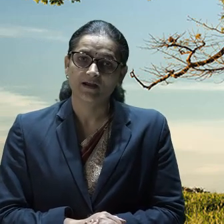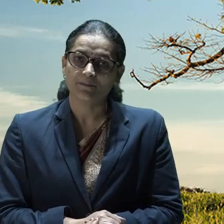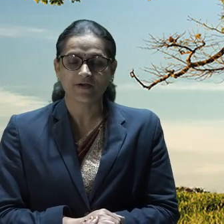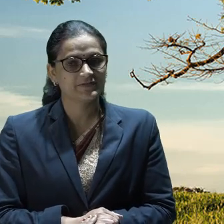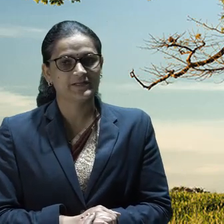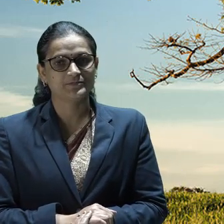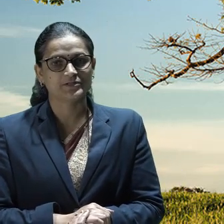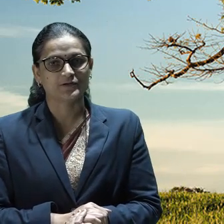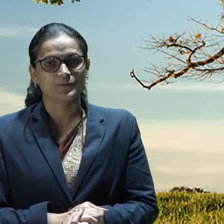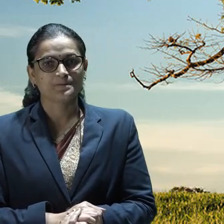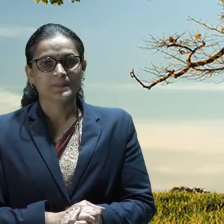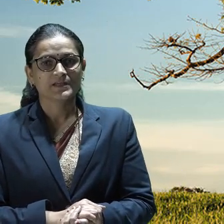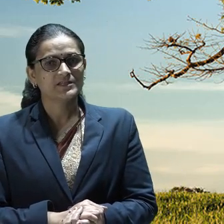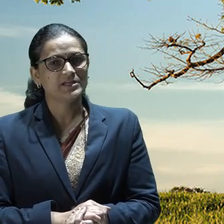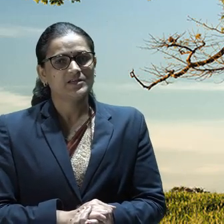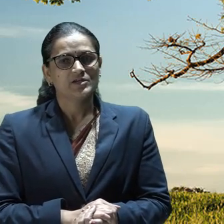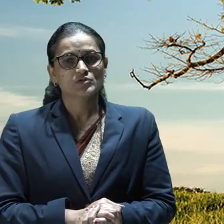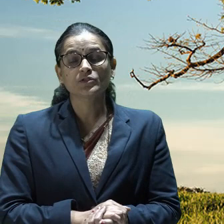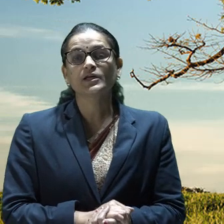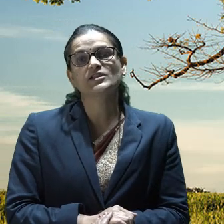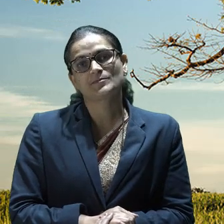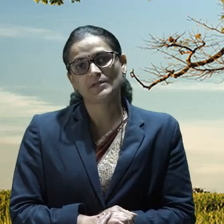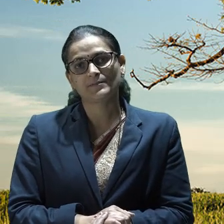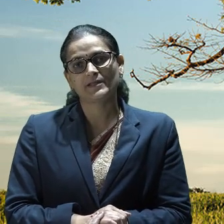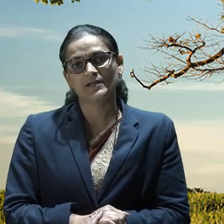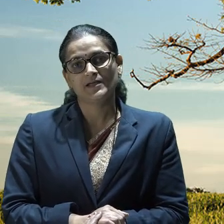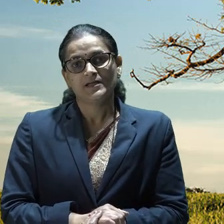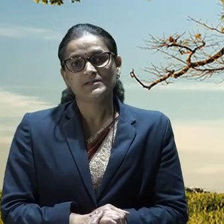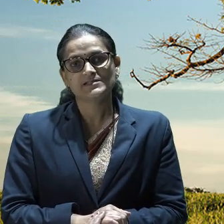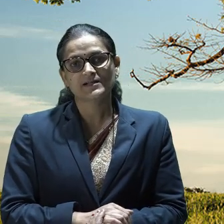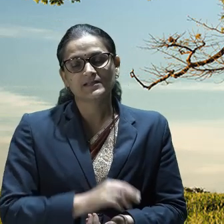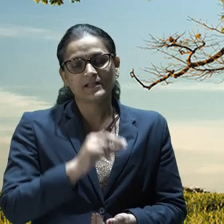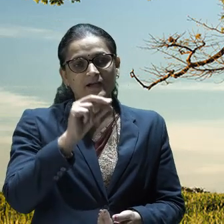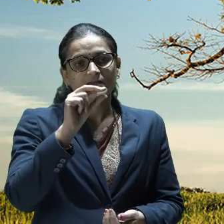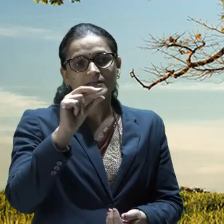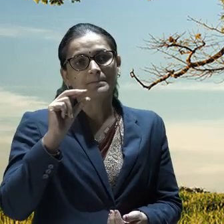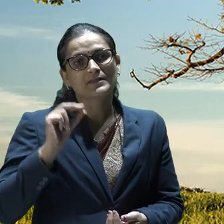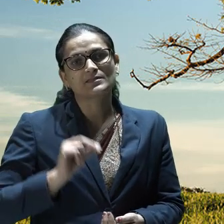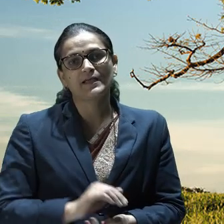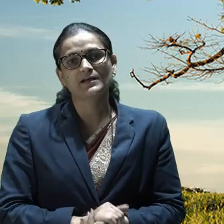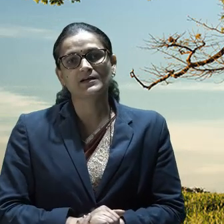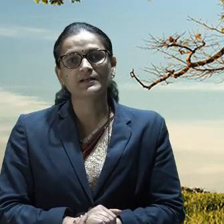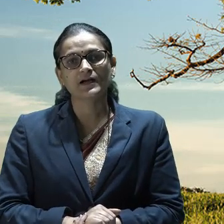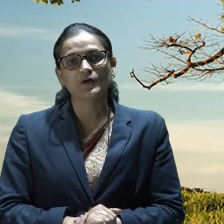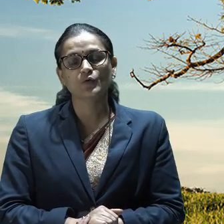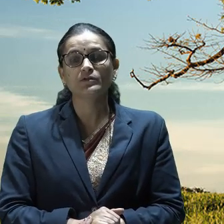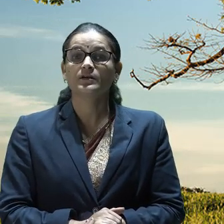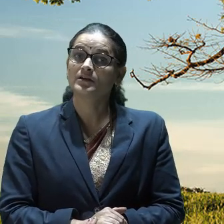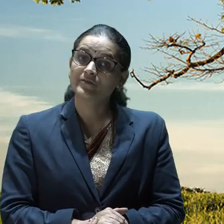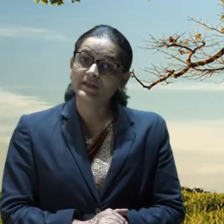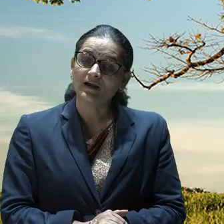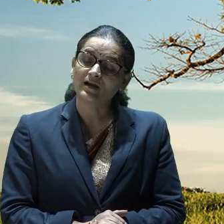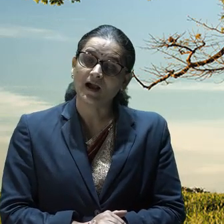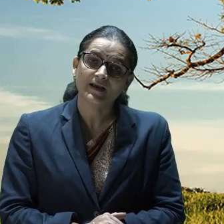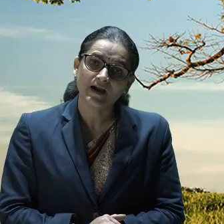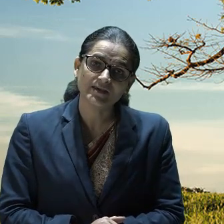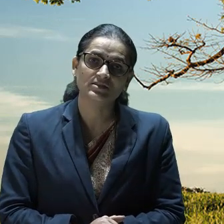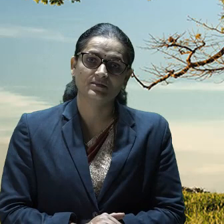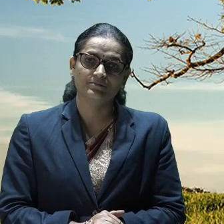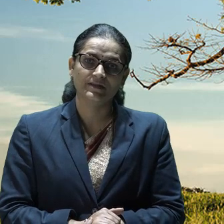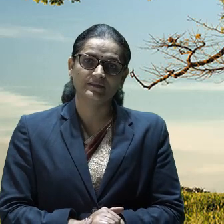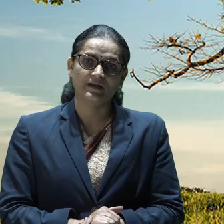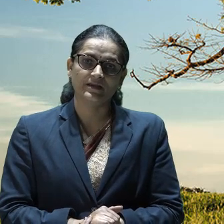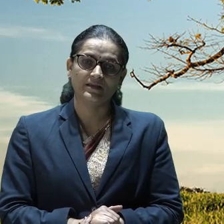जगणे मजला शिकवून गेले। पहा विद्यार्थी मित्रांनो, किती सुंदर शब्दामध्ये निसर्गातल्या या प्रत्येक घटकाकडून कवीला काय